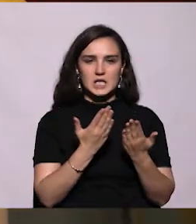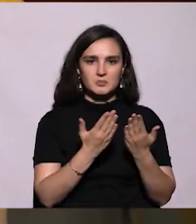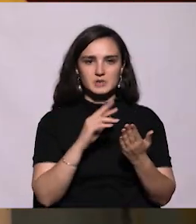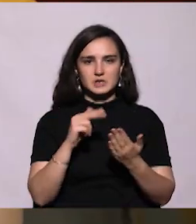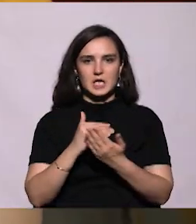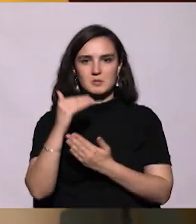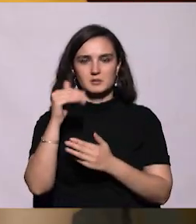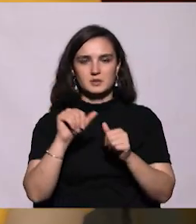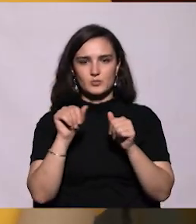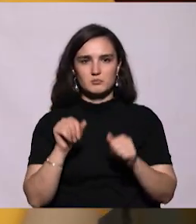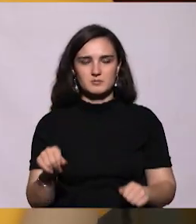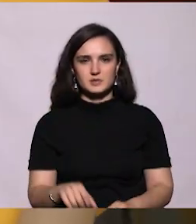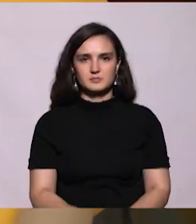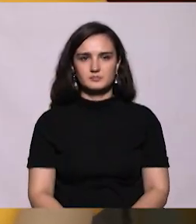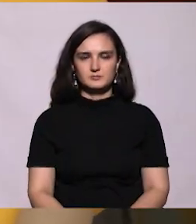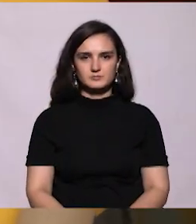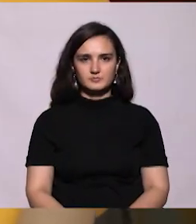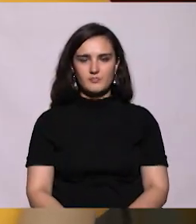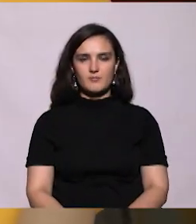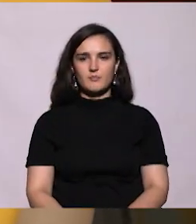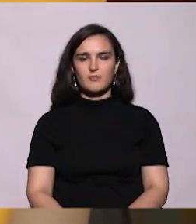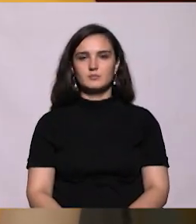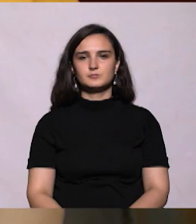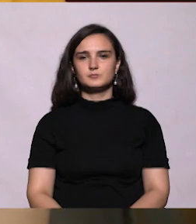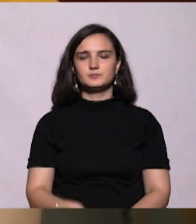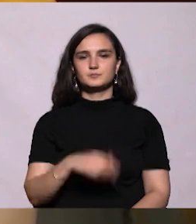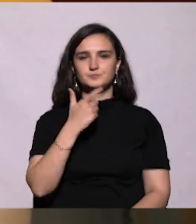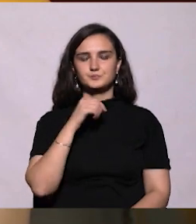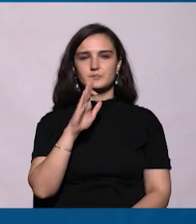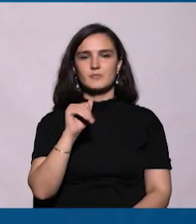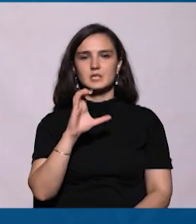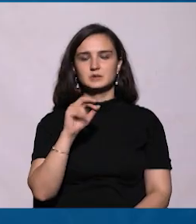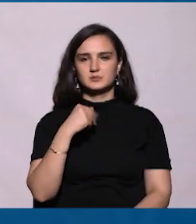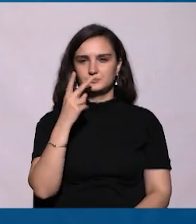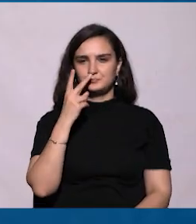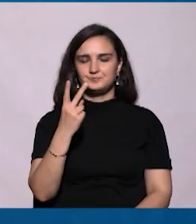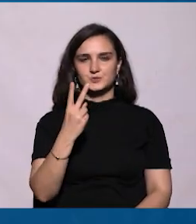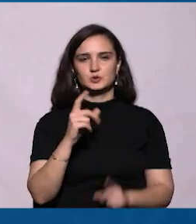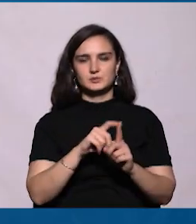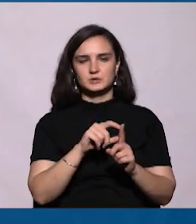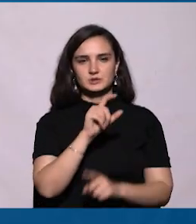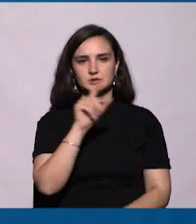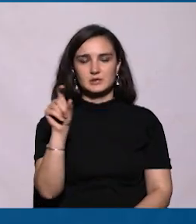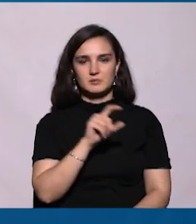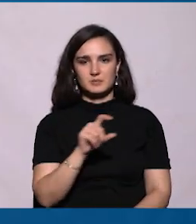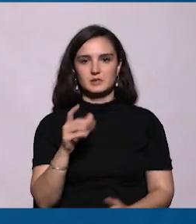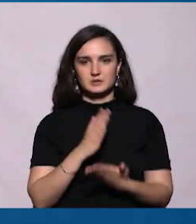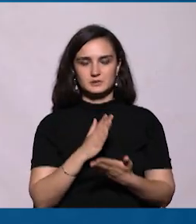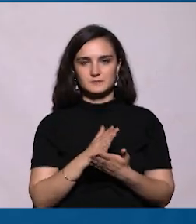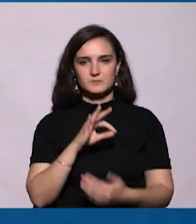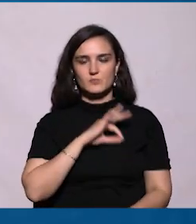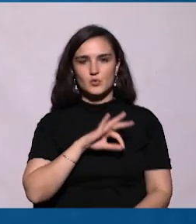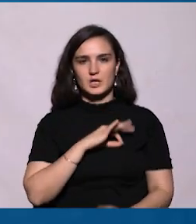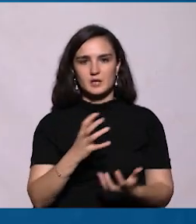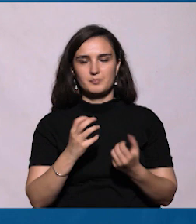აღმატებით ფორმებზე. Let's start. Mr. Carter, I see here are two sentences given.